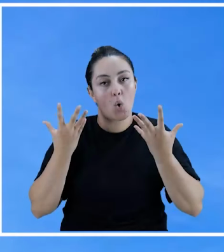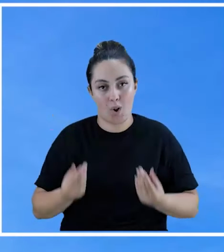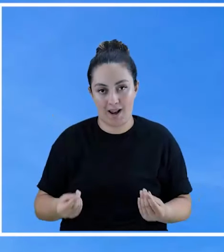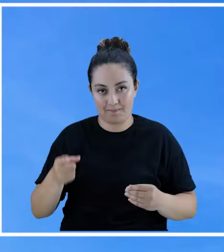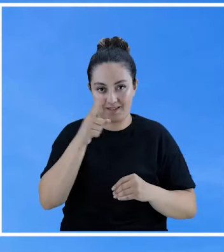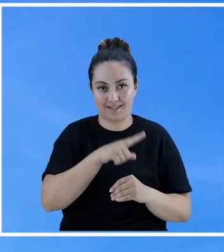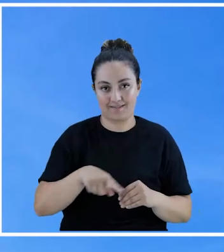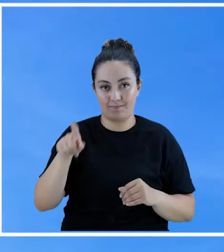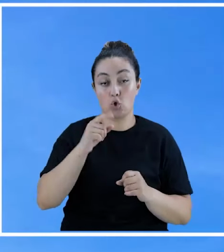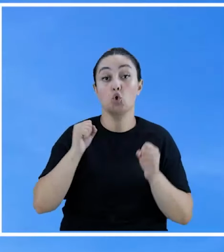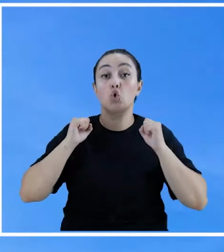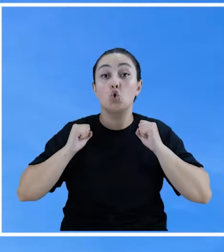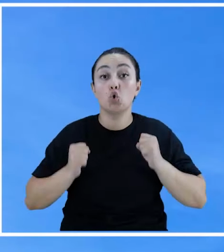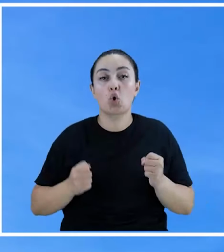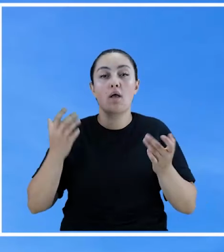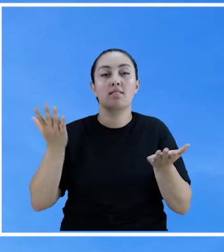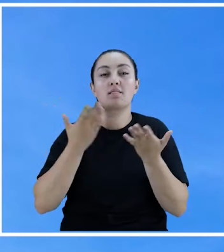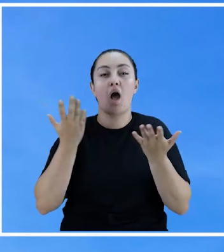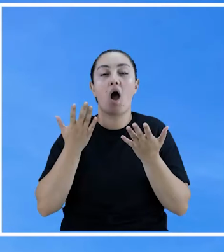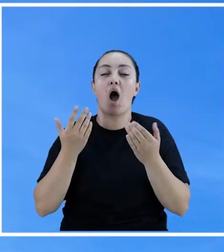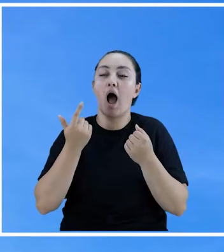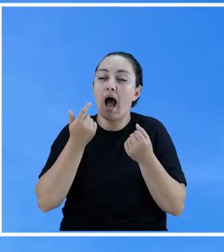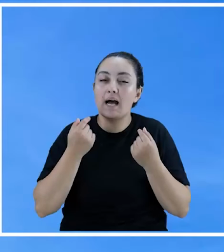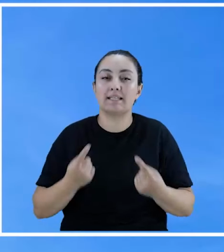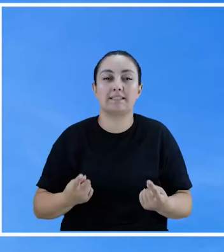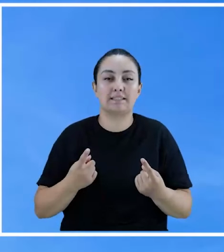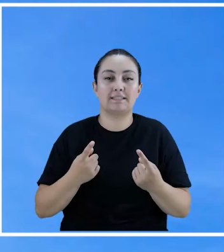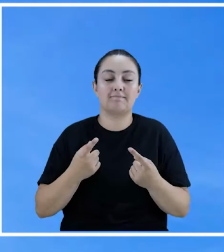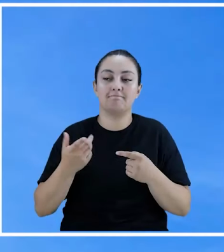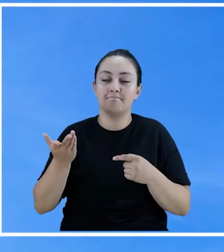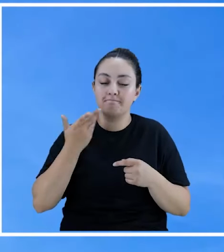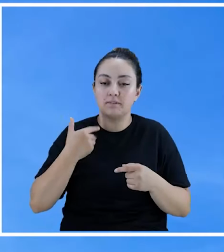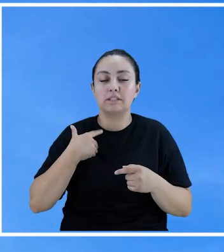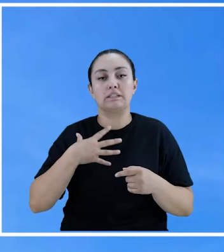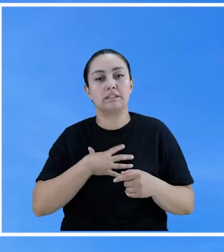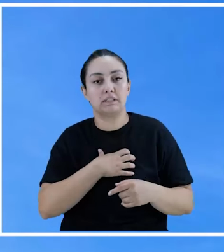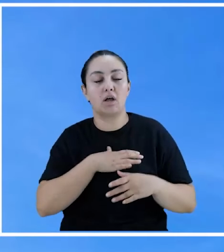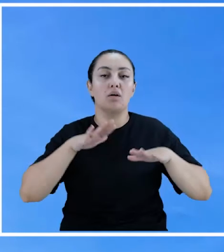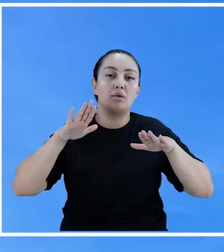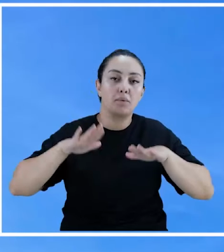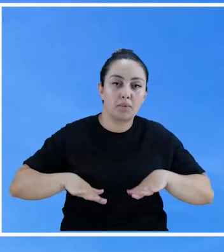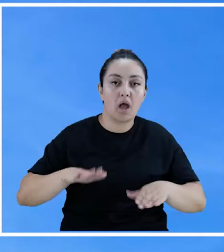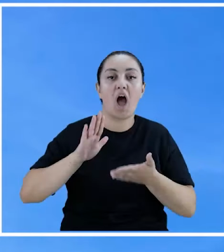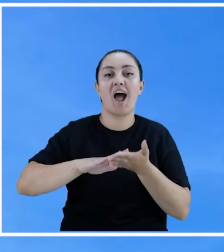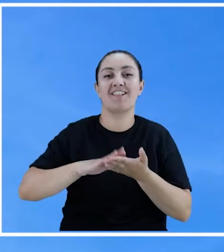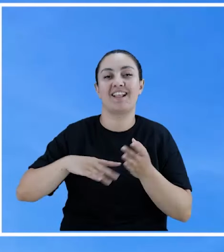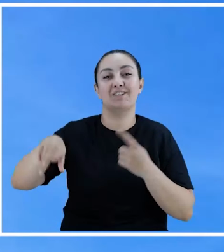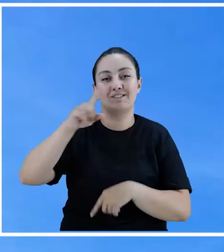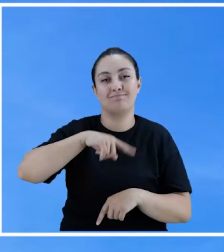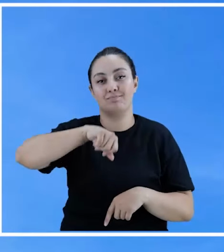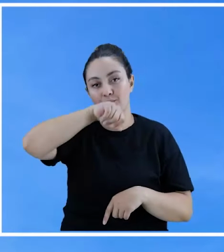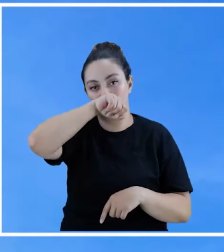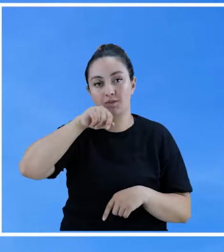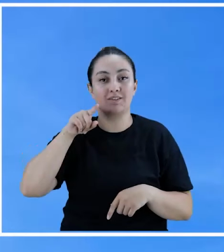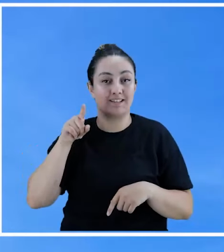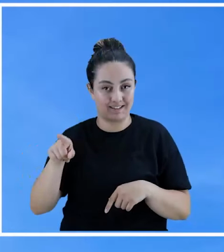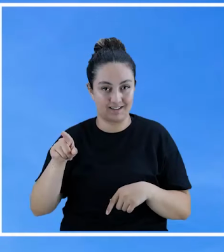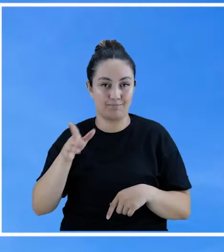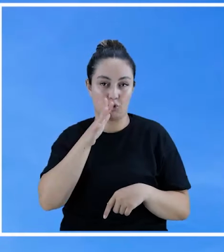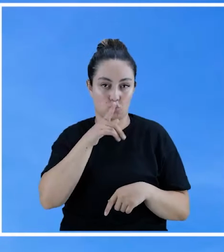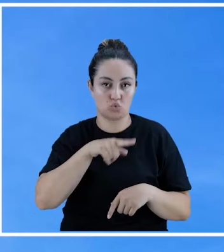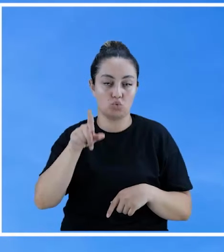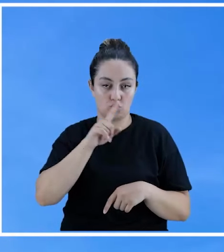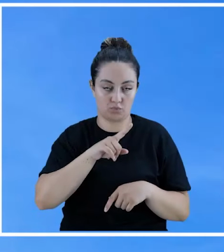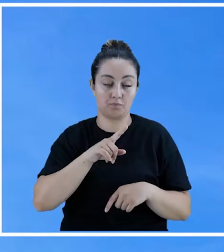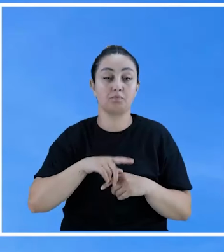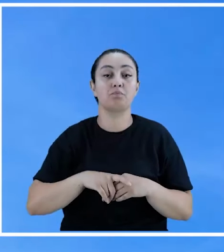bunu yükü daha kolay taşıyabilirsiniz. Ama işte merhaba dediğiniz arkadaşlarınızla bunu o kadar sağlıklı